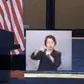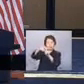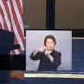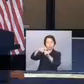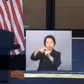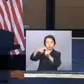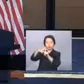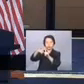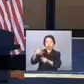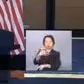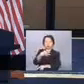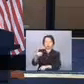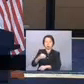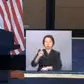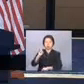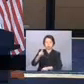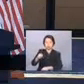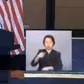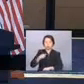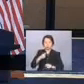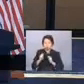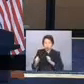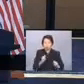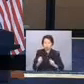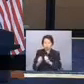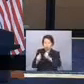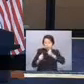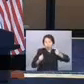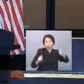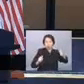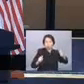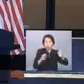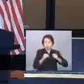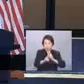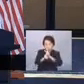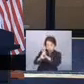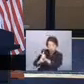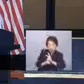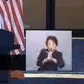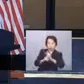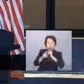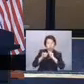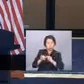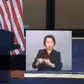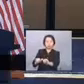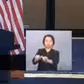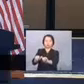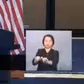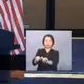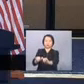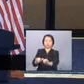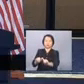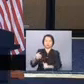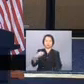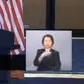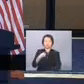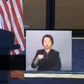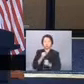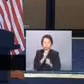pertengahan dan memerlukan tindakan pencegahan serta kawalan yang berterusan.